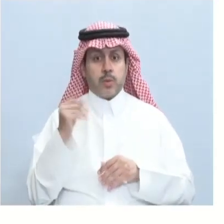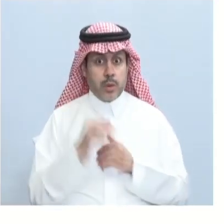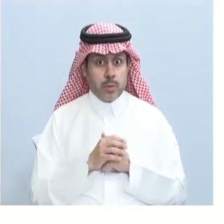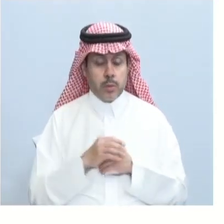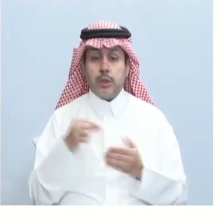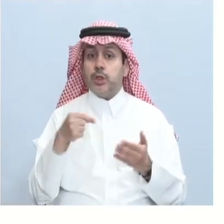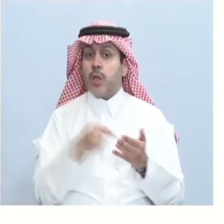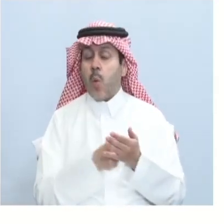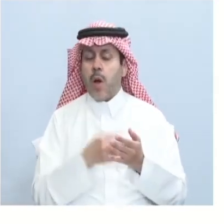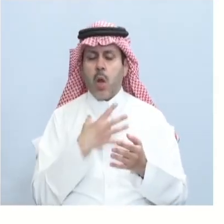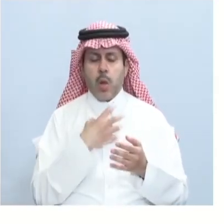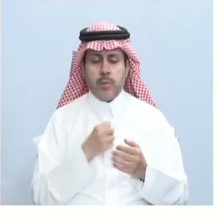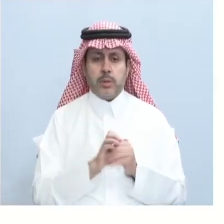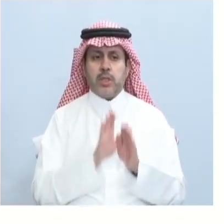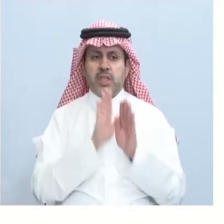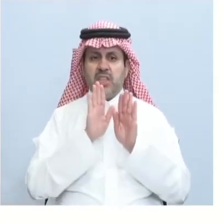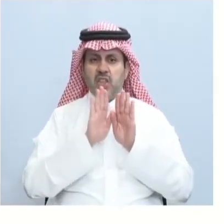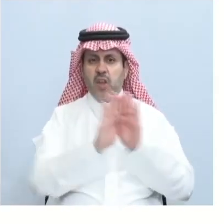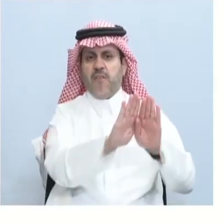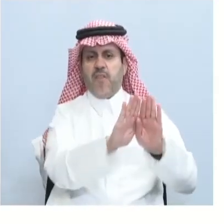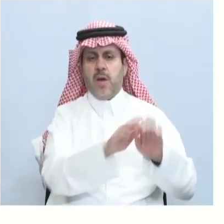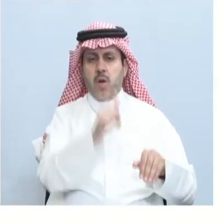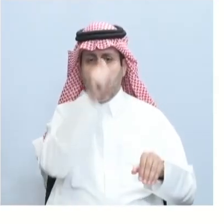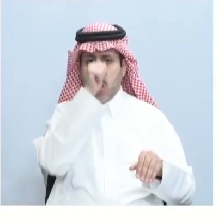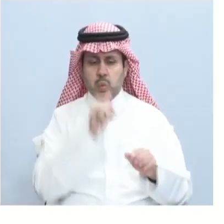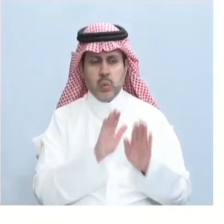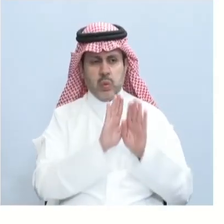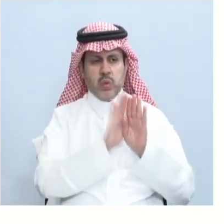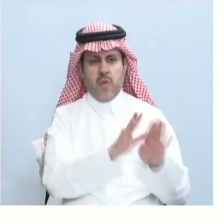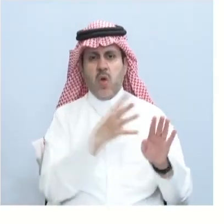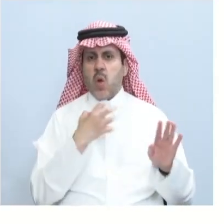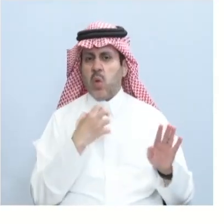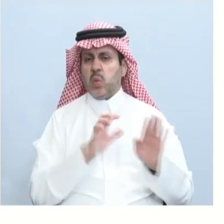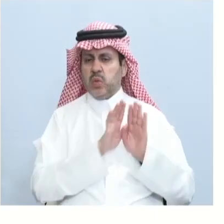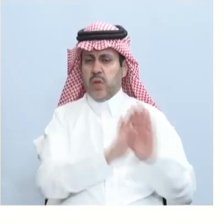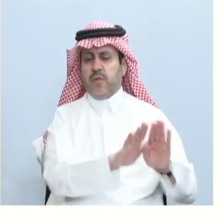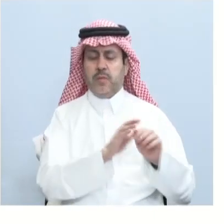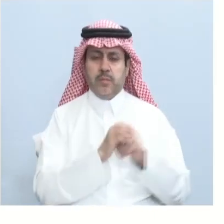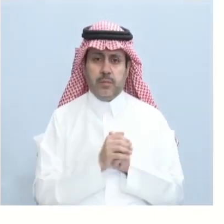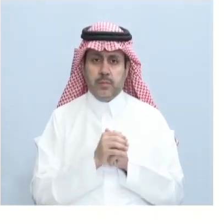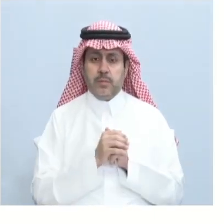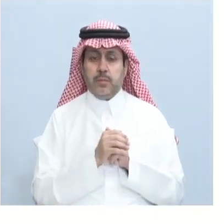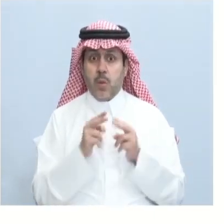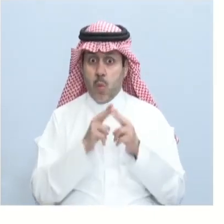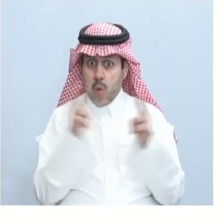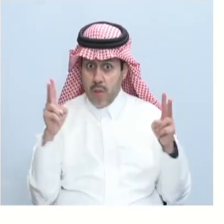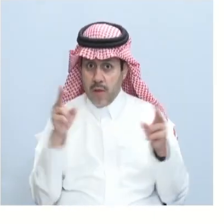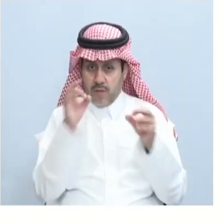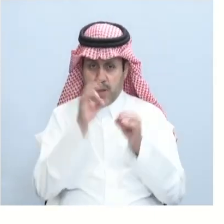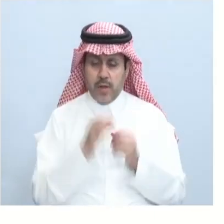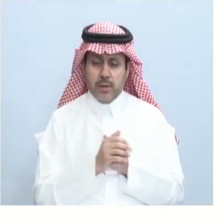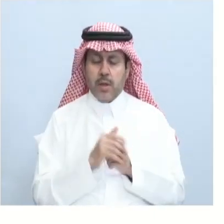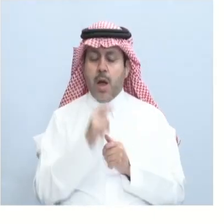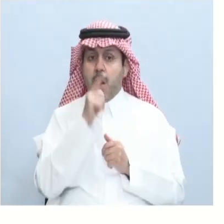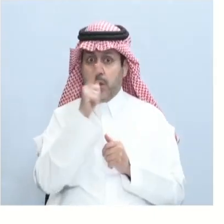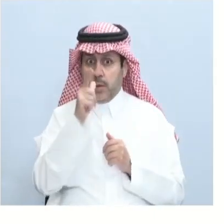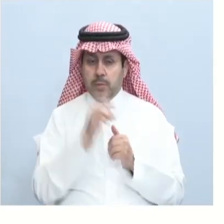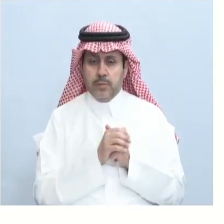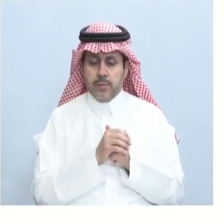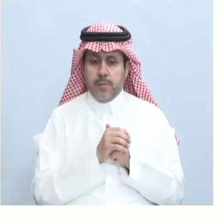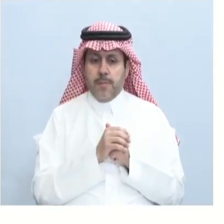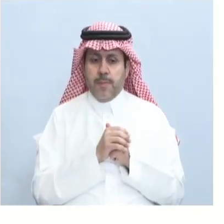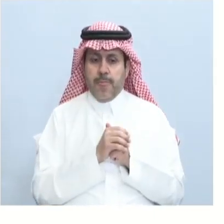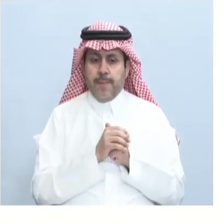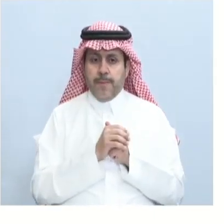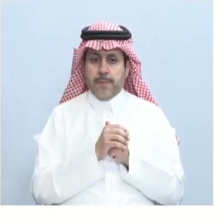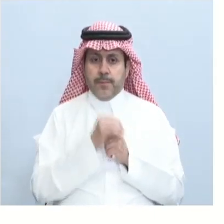وسائل دفع الحزن وزوال المكروه هذا المعنى يظهر في ايهات الدرس في قوله تعالى اي الايات